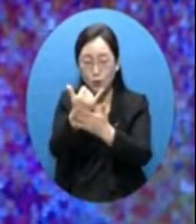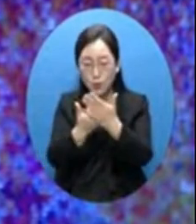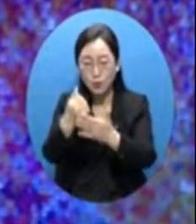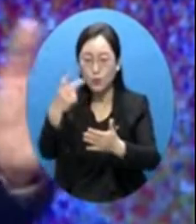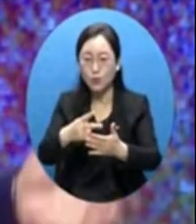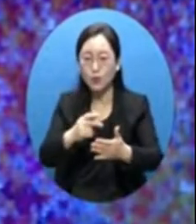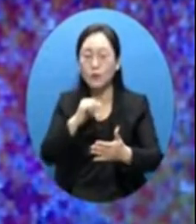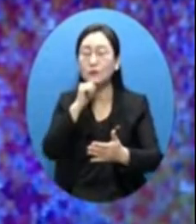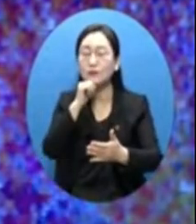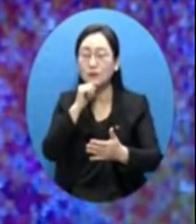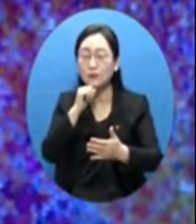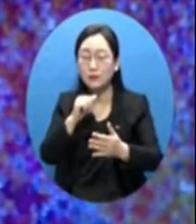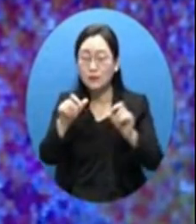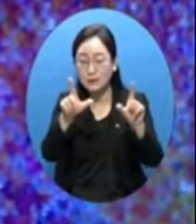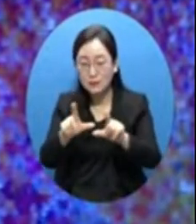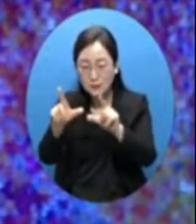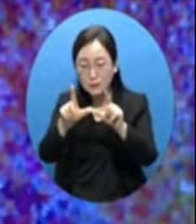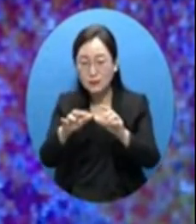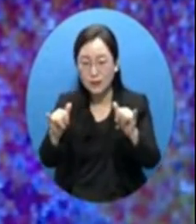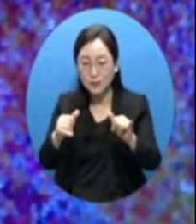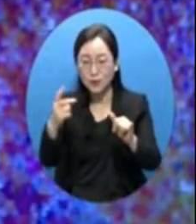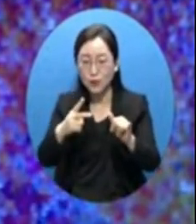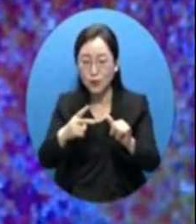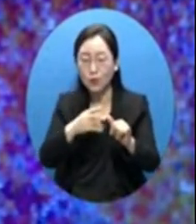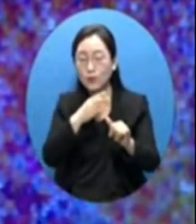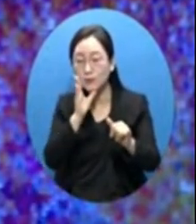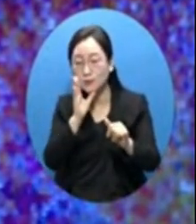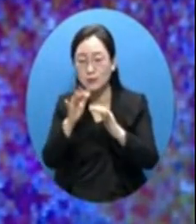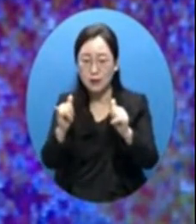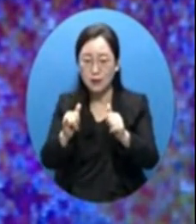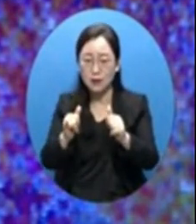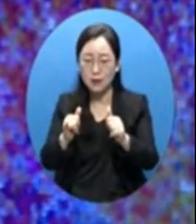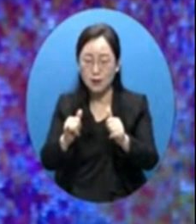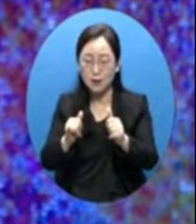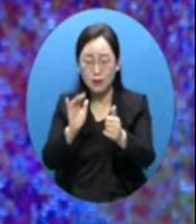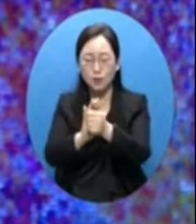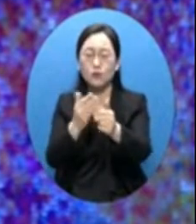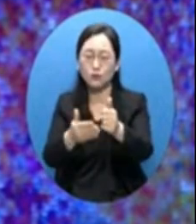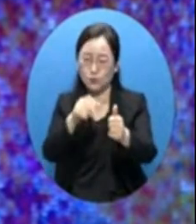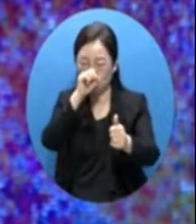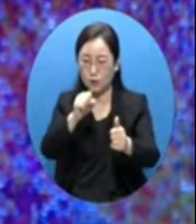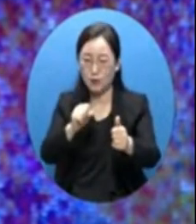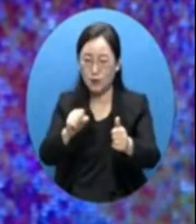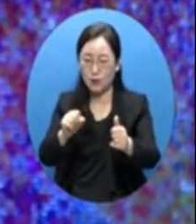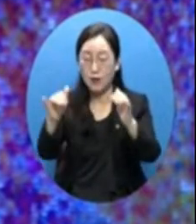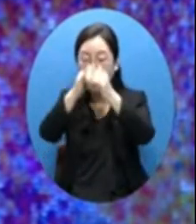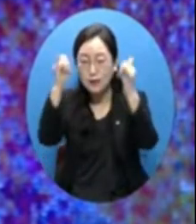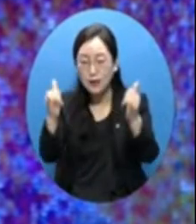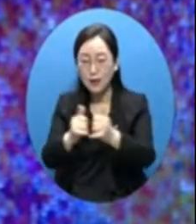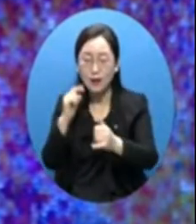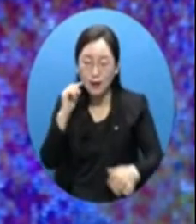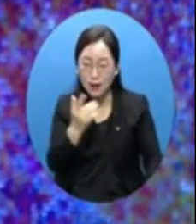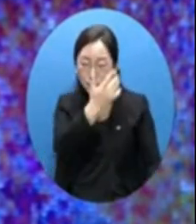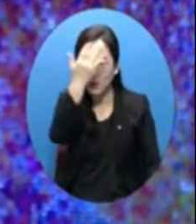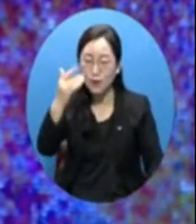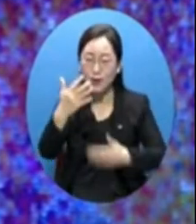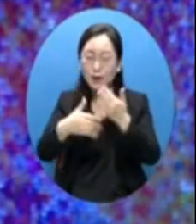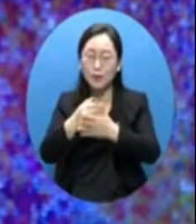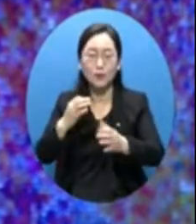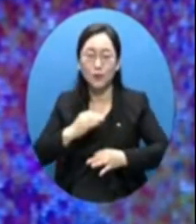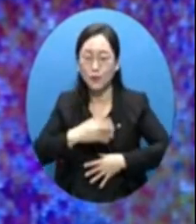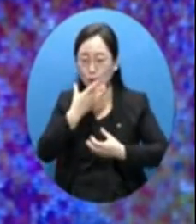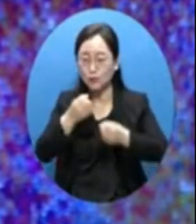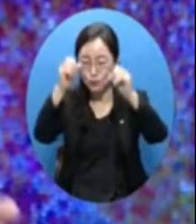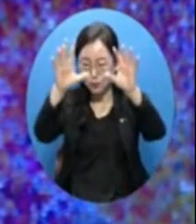또 많은 노숙자들을 주의 사랑으로 섬겨야 되는 것입니다. 그럴 때 이 사회가 아름다워지고 하나님의 놀라운 은혜와 축복이 임하게 될